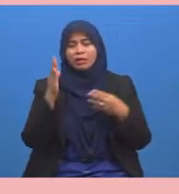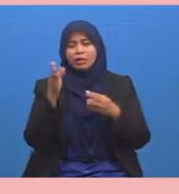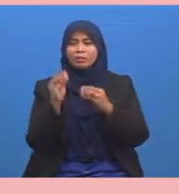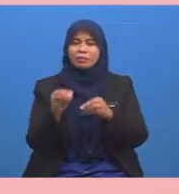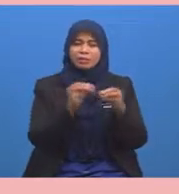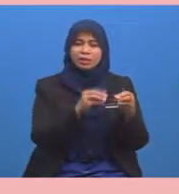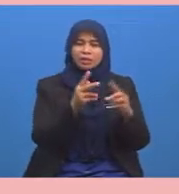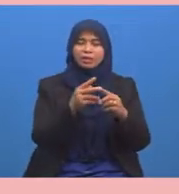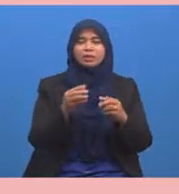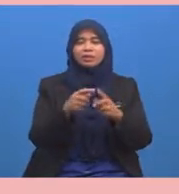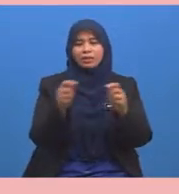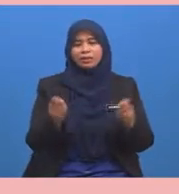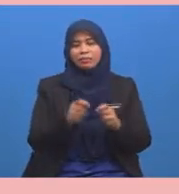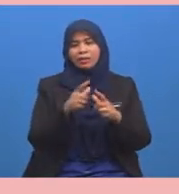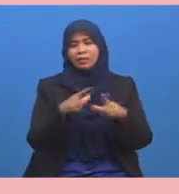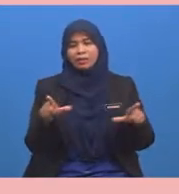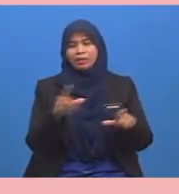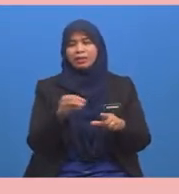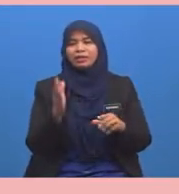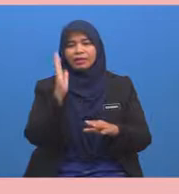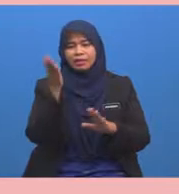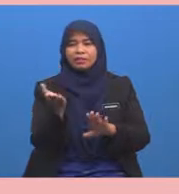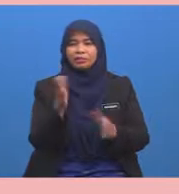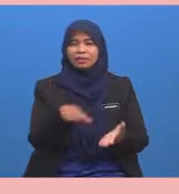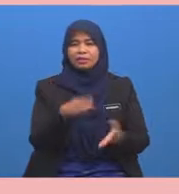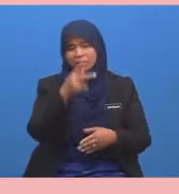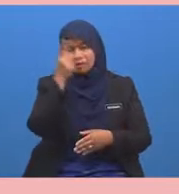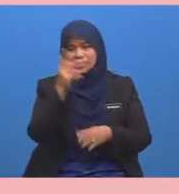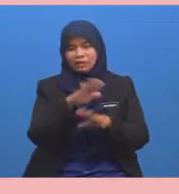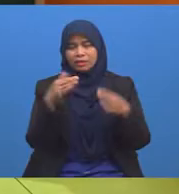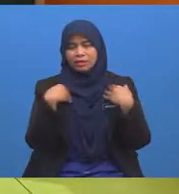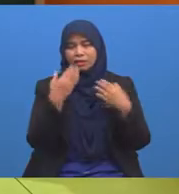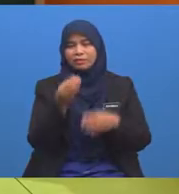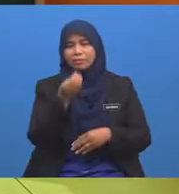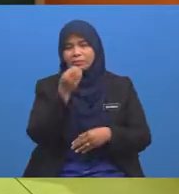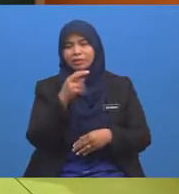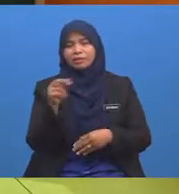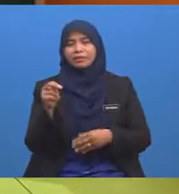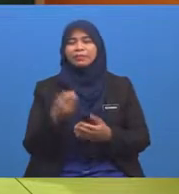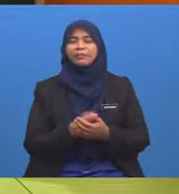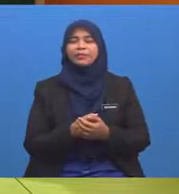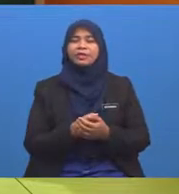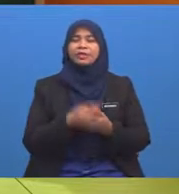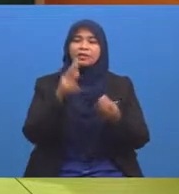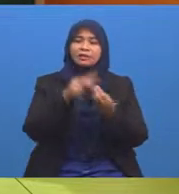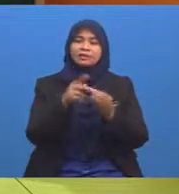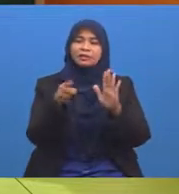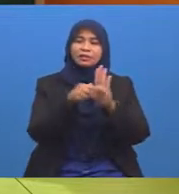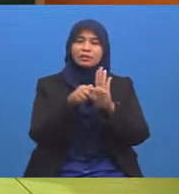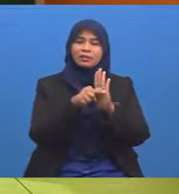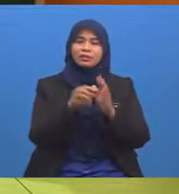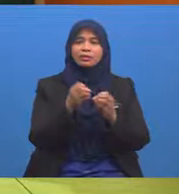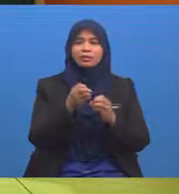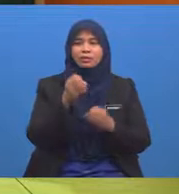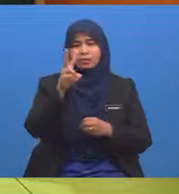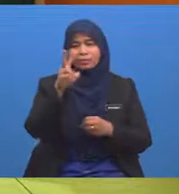lain dan mati kerana ketiadaan makanan dan tempat tinggal. Kesan negatif yang kedua ialah sistem